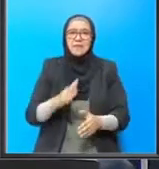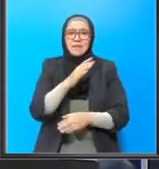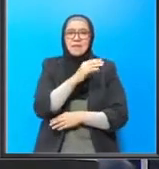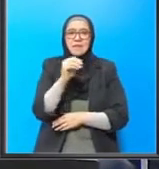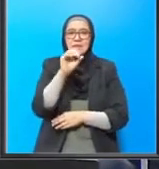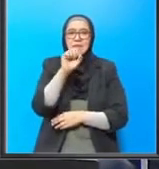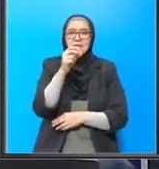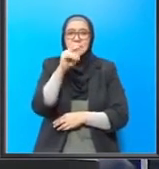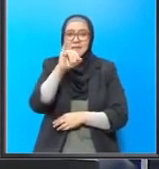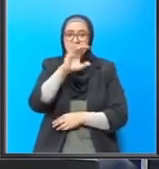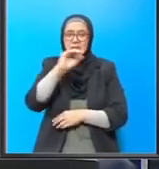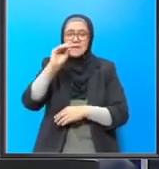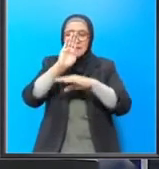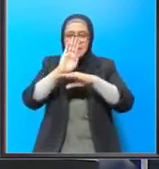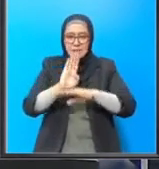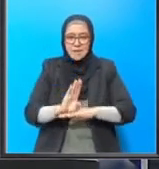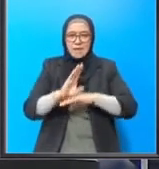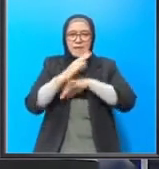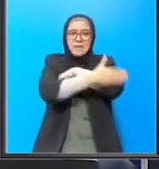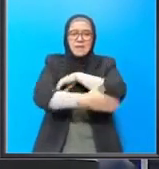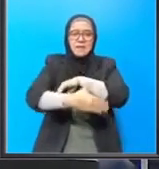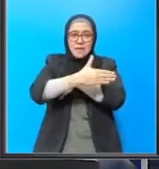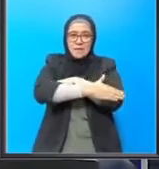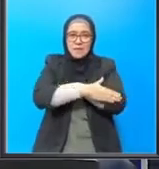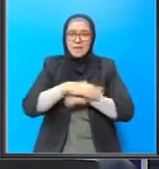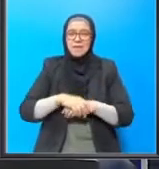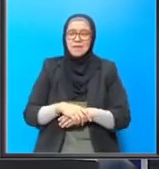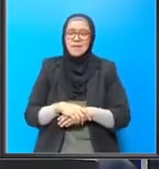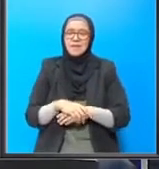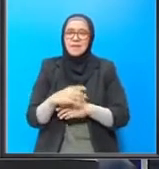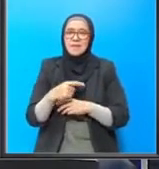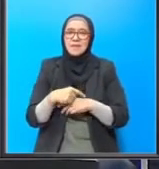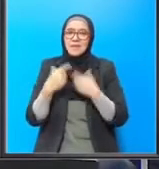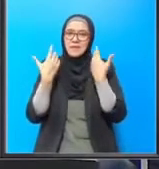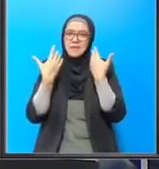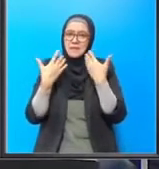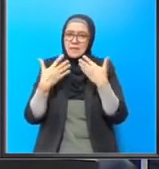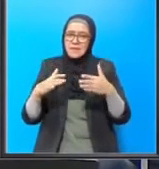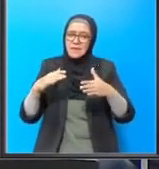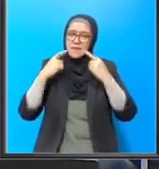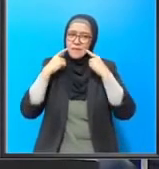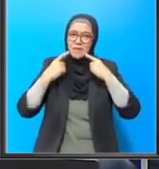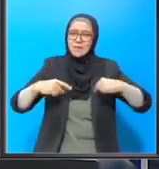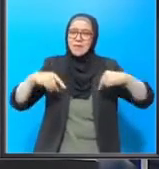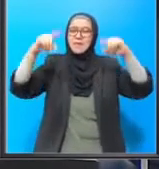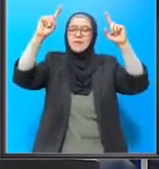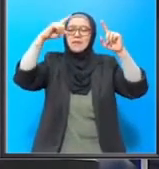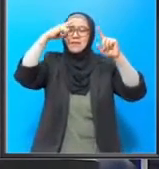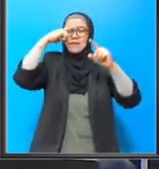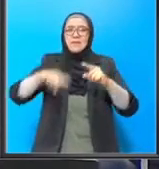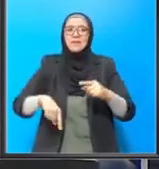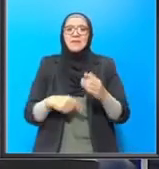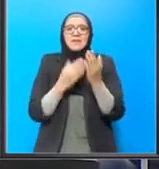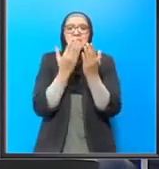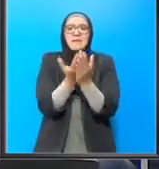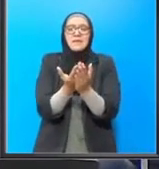seni seni dan budaya negara yang telah herjaya mengemukakan